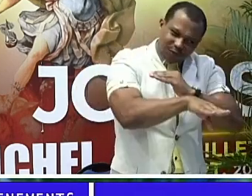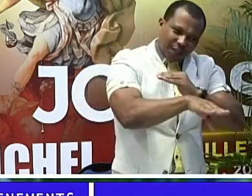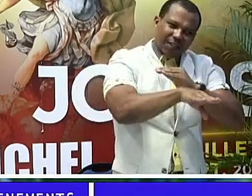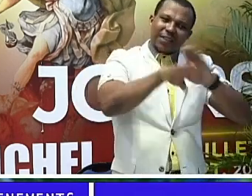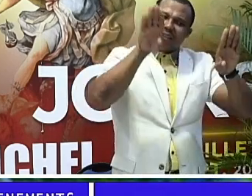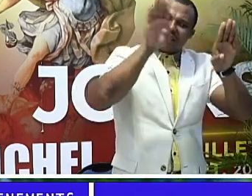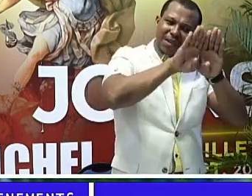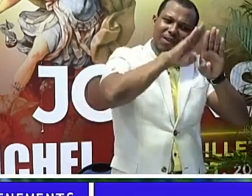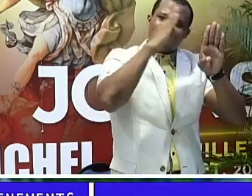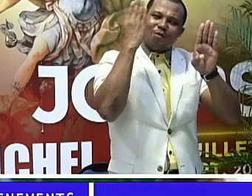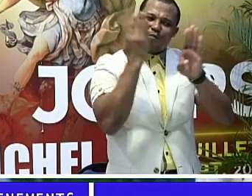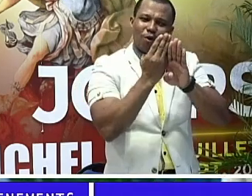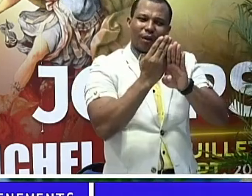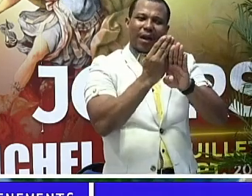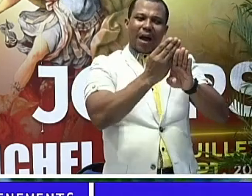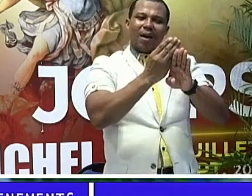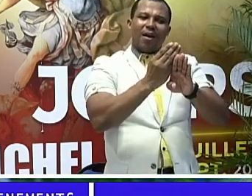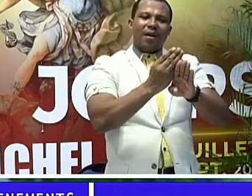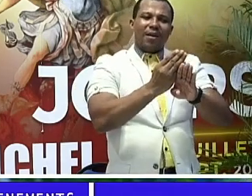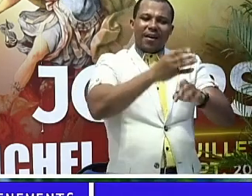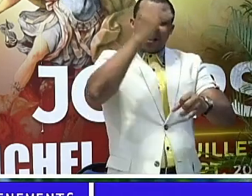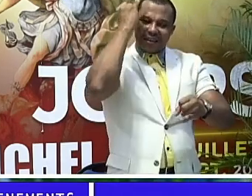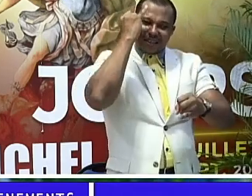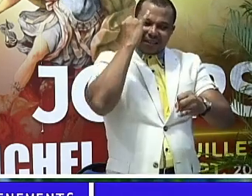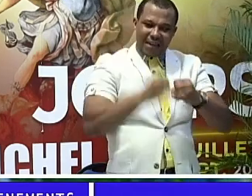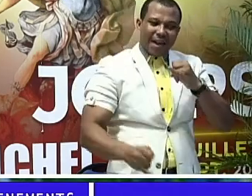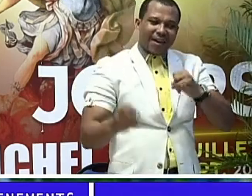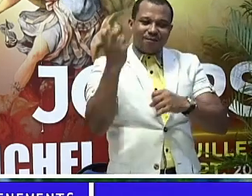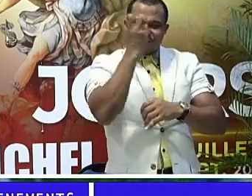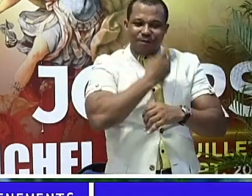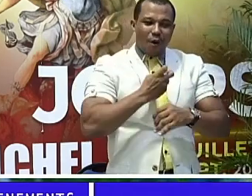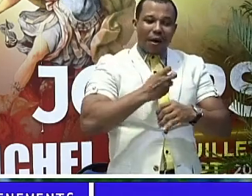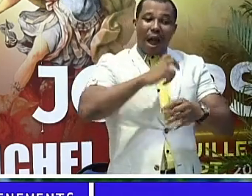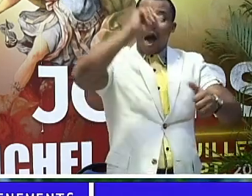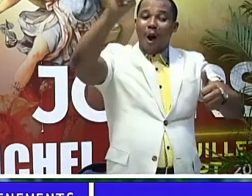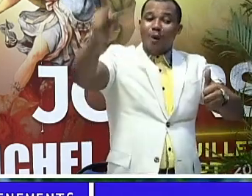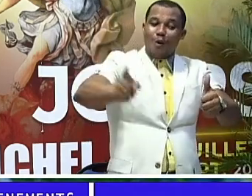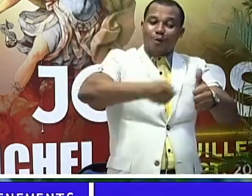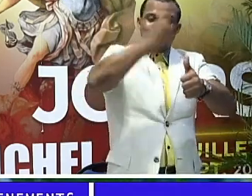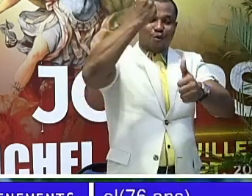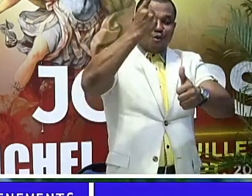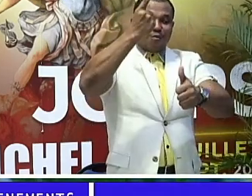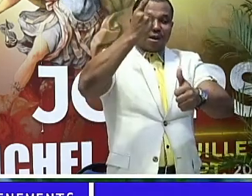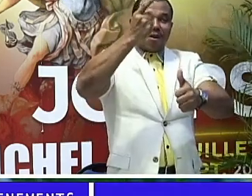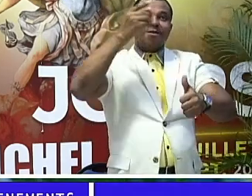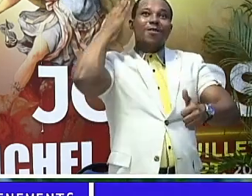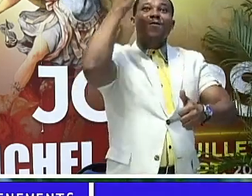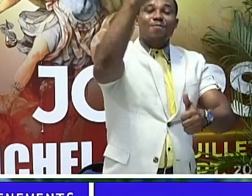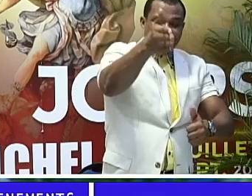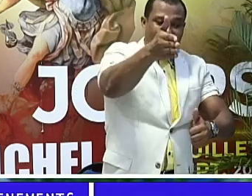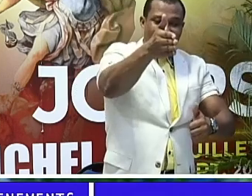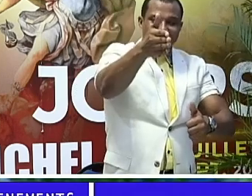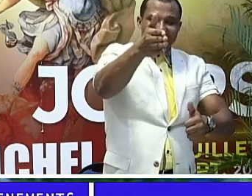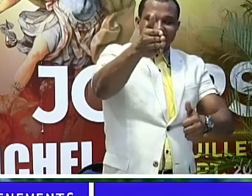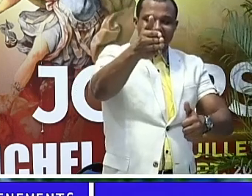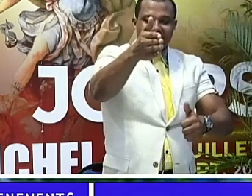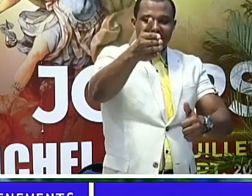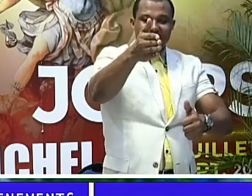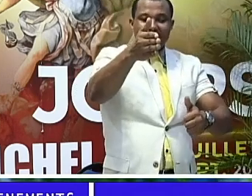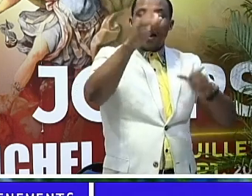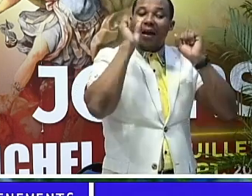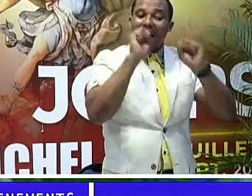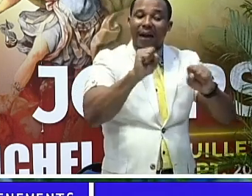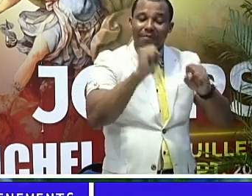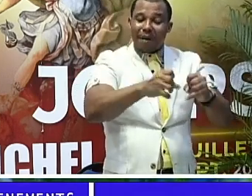étroite. Et l'ajouter dans fin parole là que les premiers pourront devenir dernier et